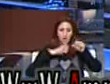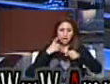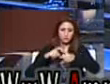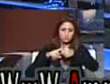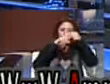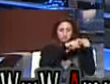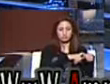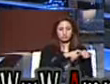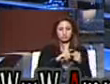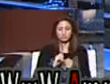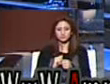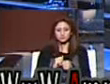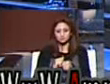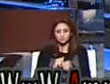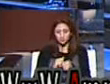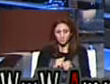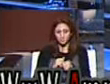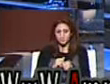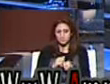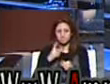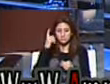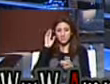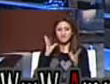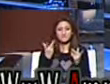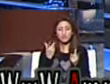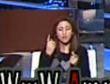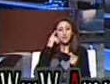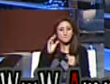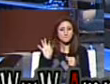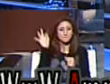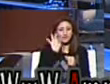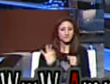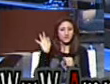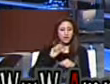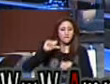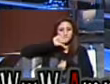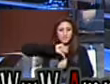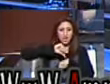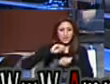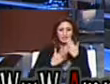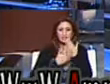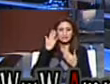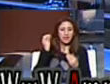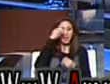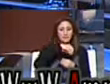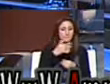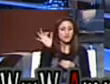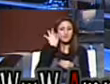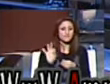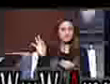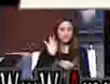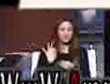وهل هناك خلاف حول تحديد مكان السفاره الجديد؟ يعني انا يعني هي الدوله